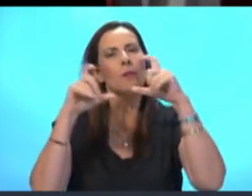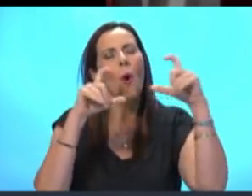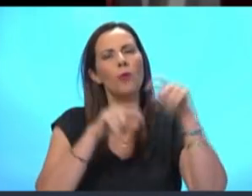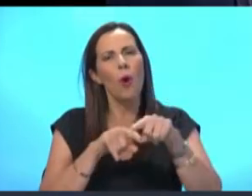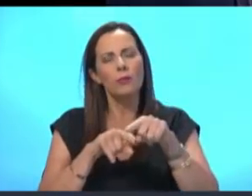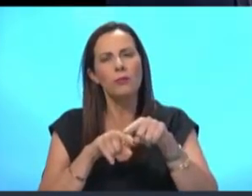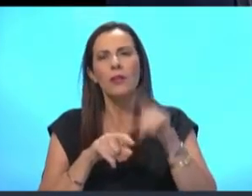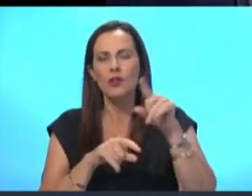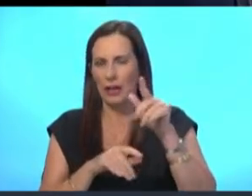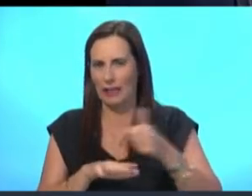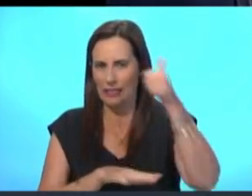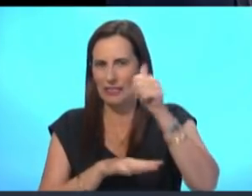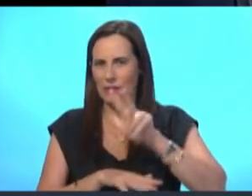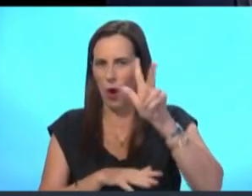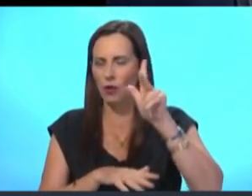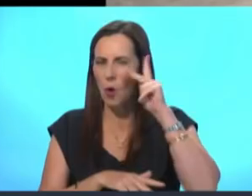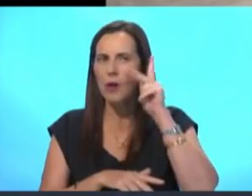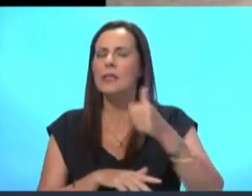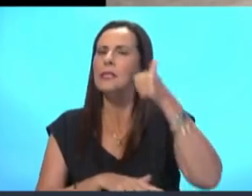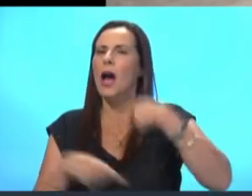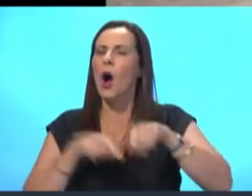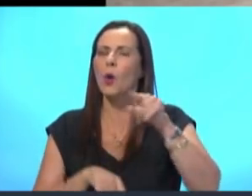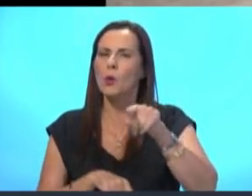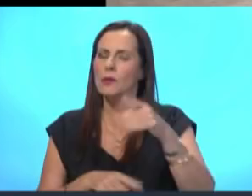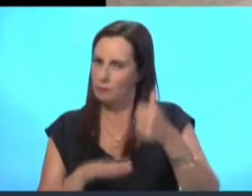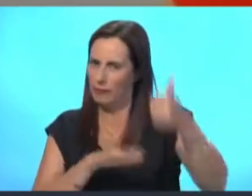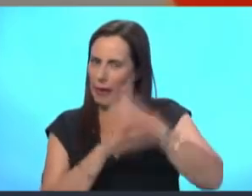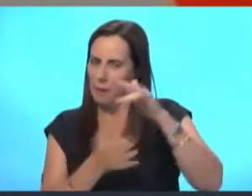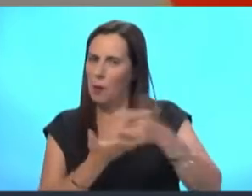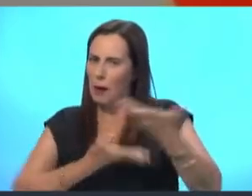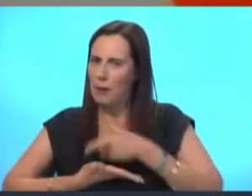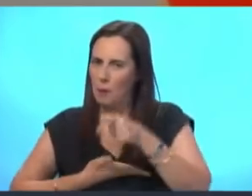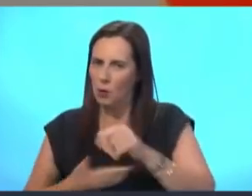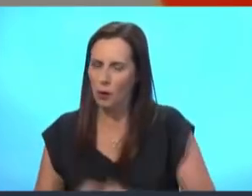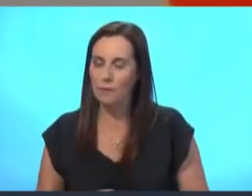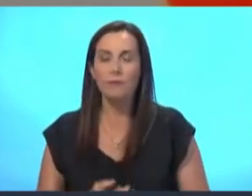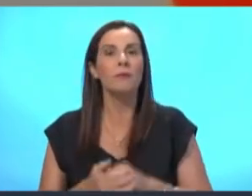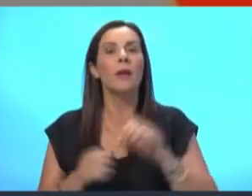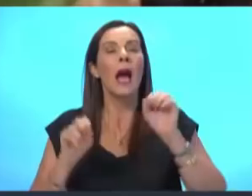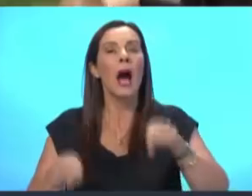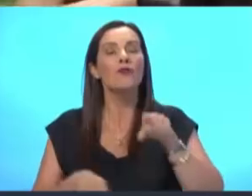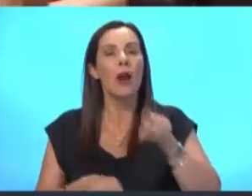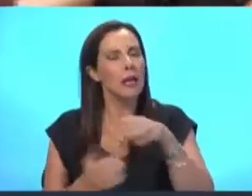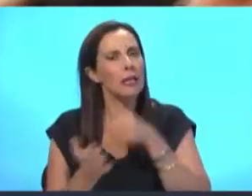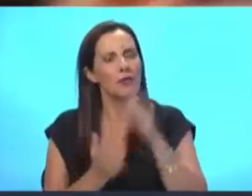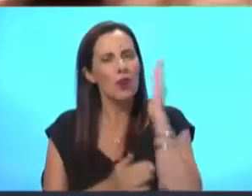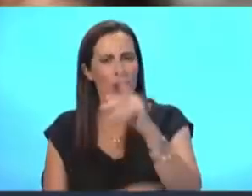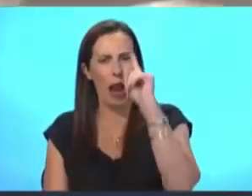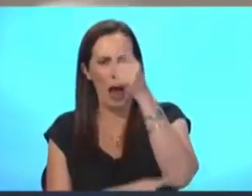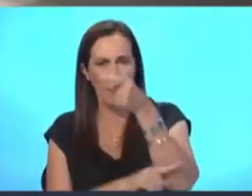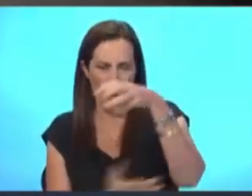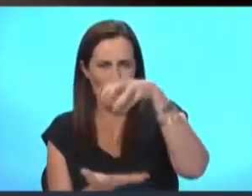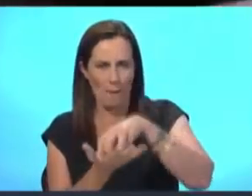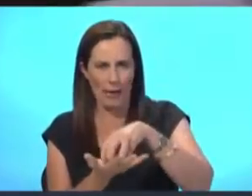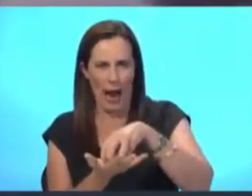הללו של קים מתקבל על ידי שר החוץ של סינגפור ובכירים מקומיים אחרים. השליט מצפון קוריאה המשיך הישר למלונו שבמרכז